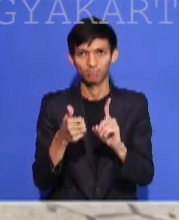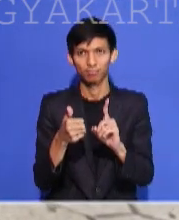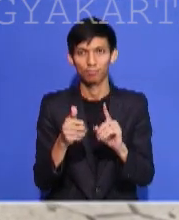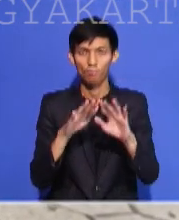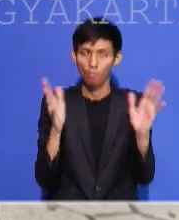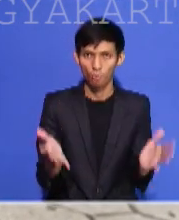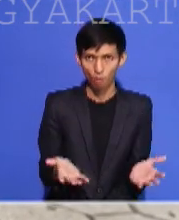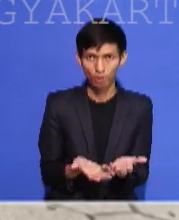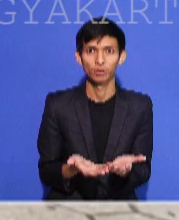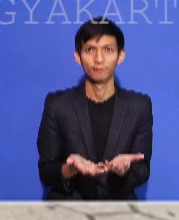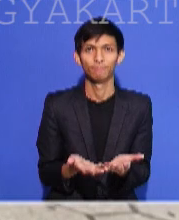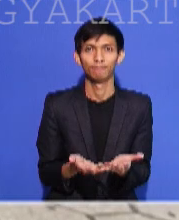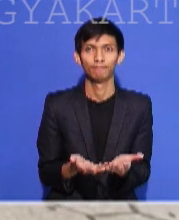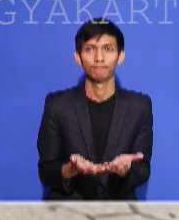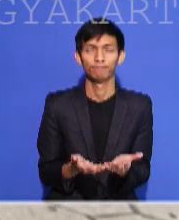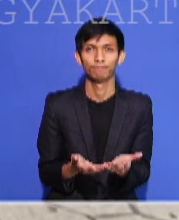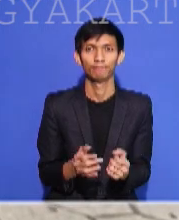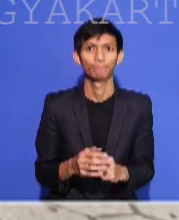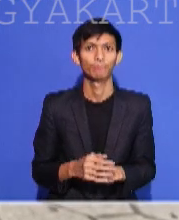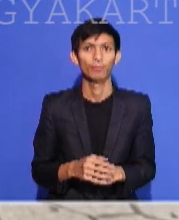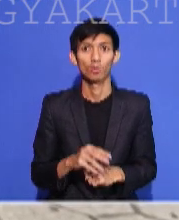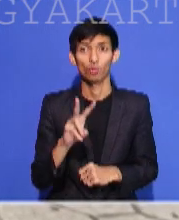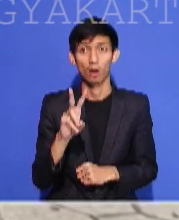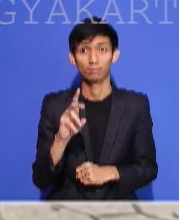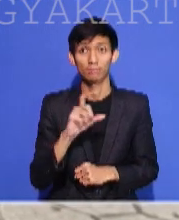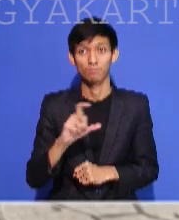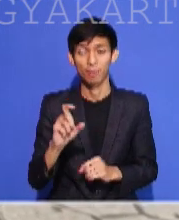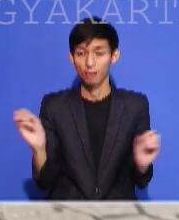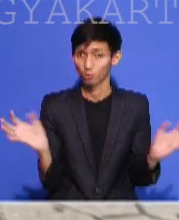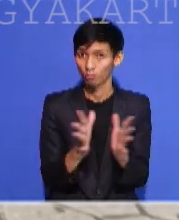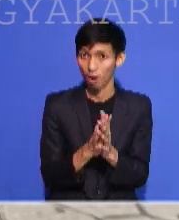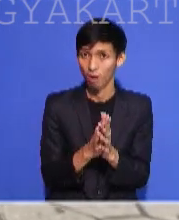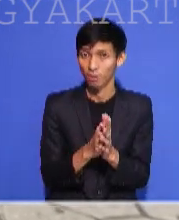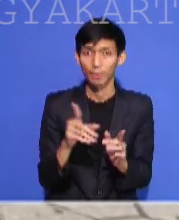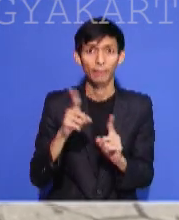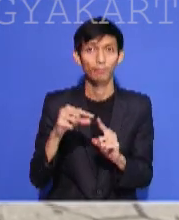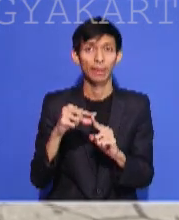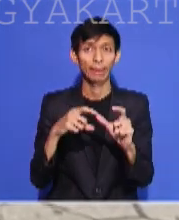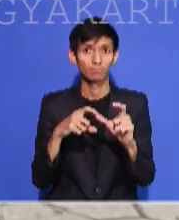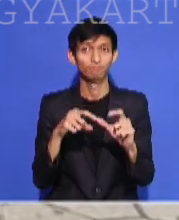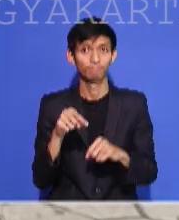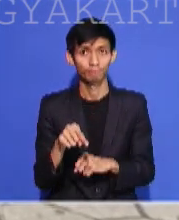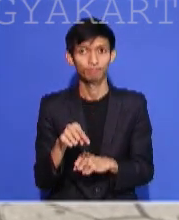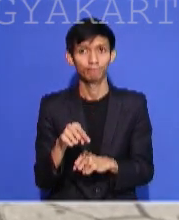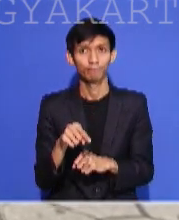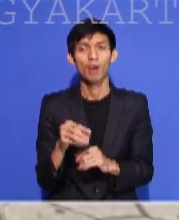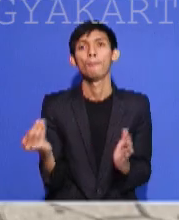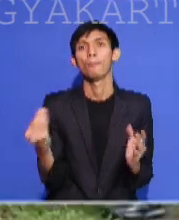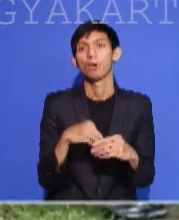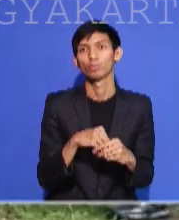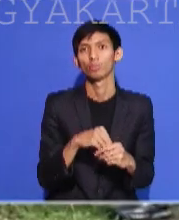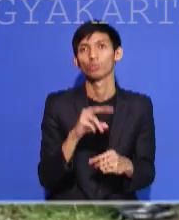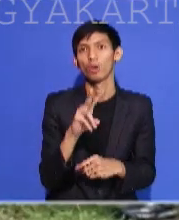kalau dua Kapanewon digabung, jumlah TPS-nya segitu, berarti masuk dua